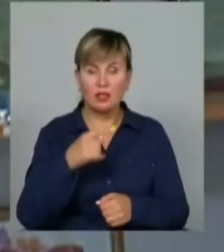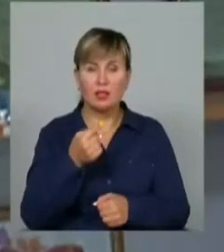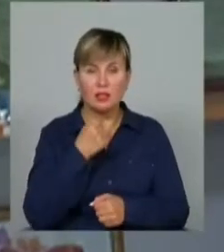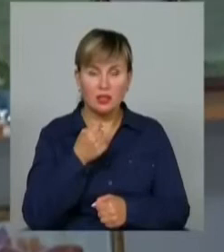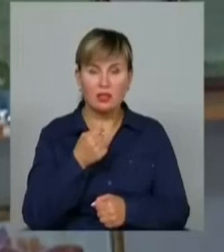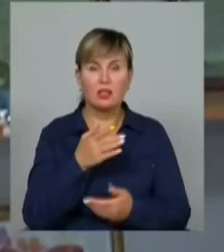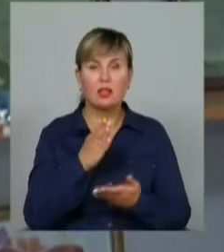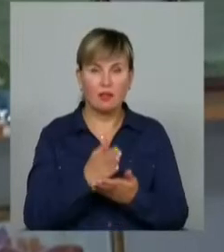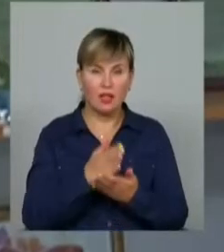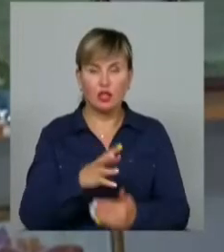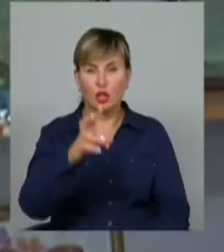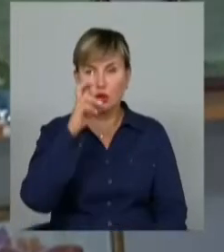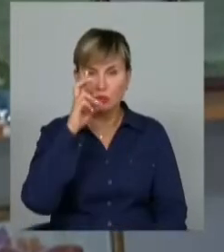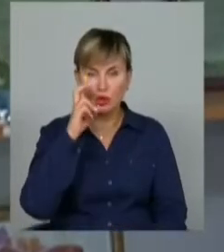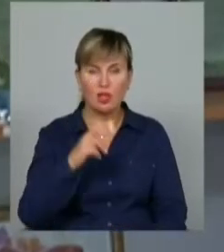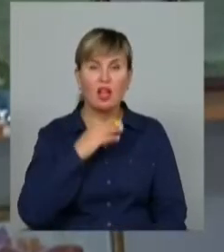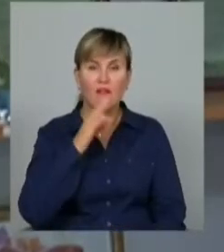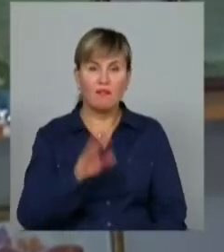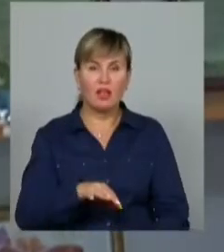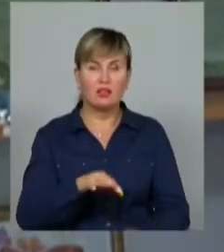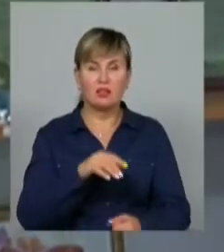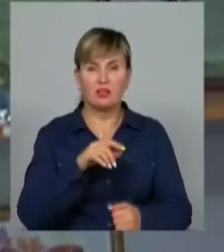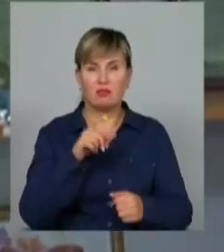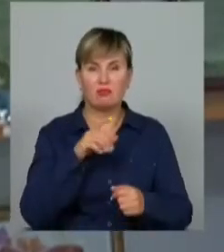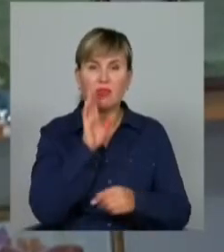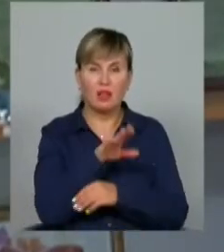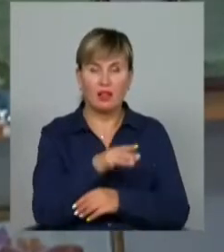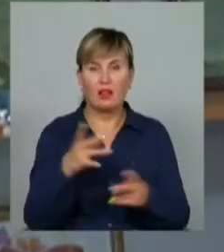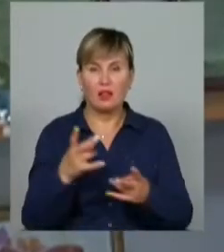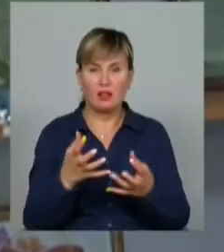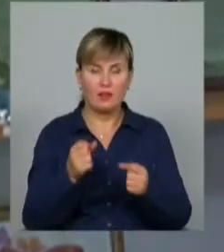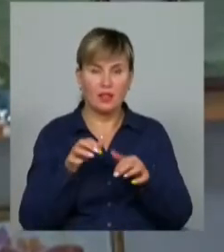самом деле является государственным. Хватит разбрасываться словами, пора взяться за дело.